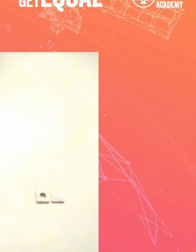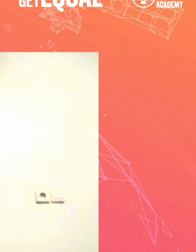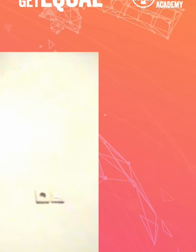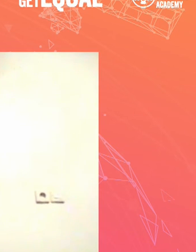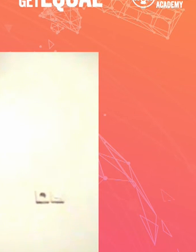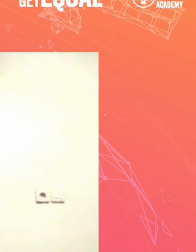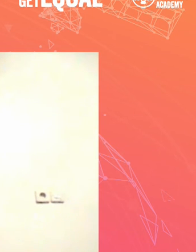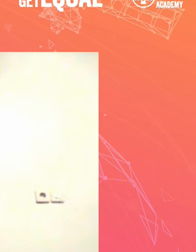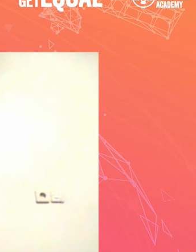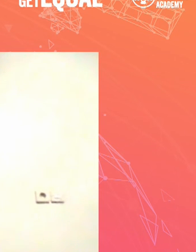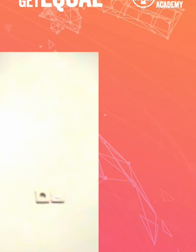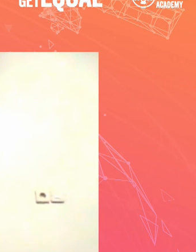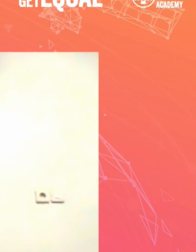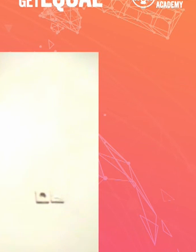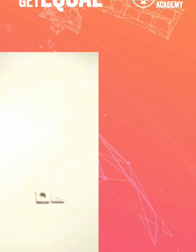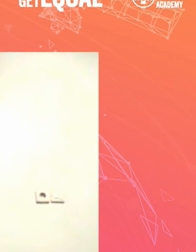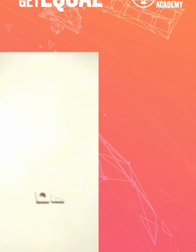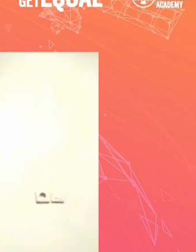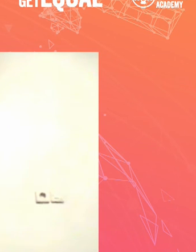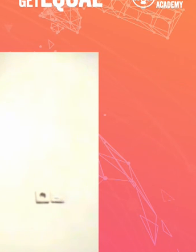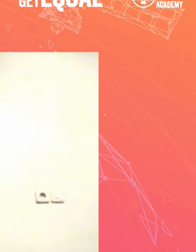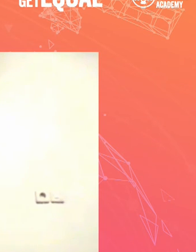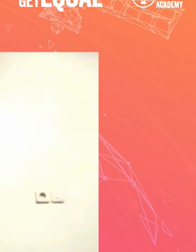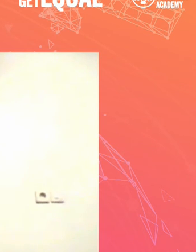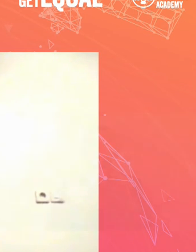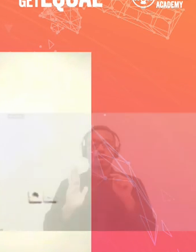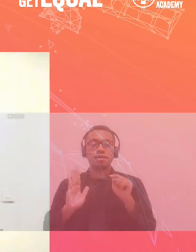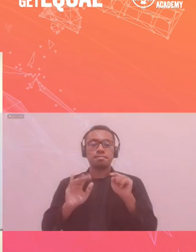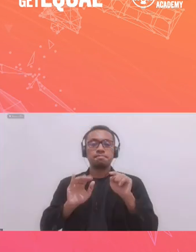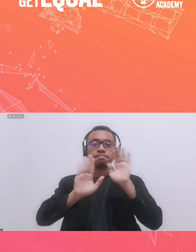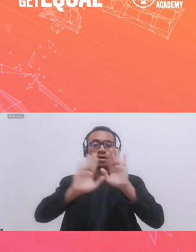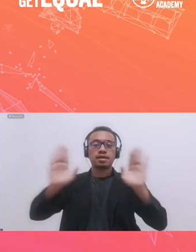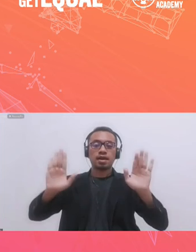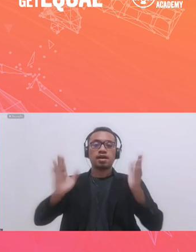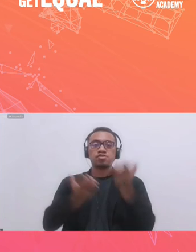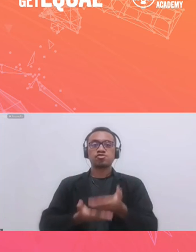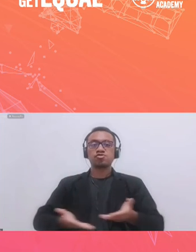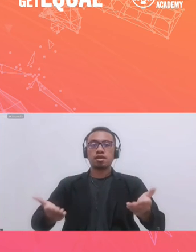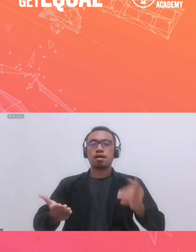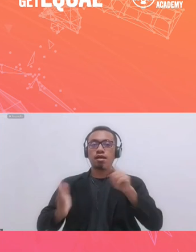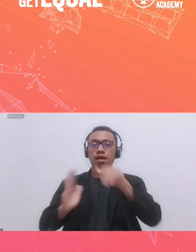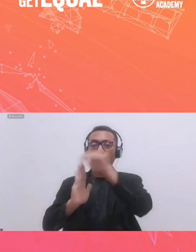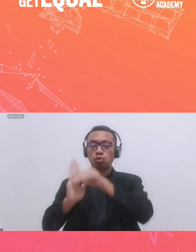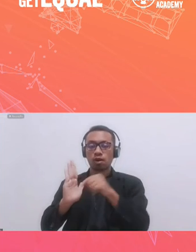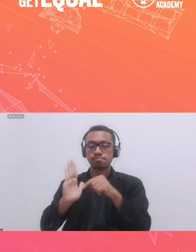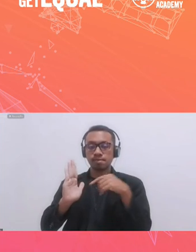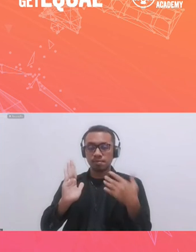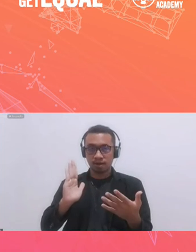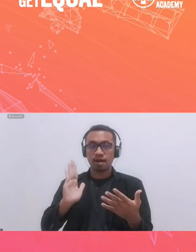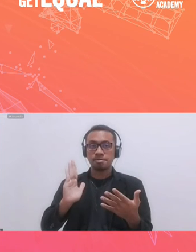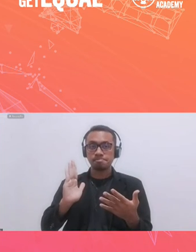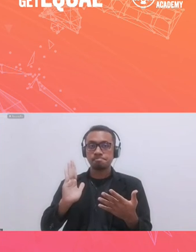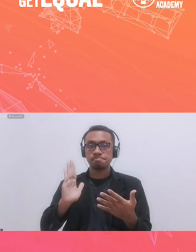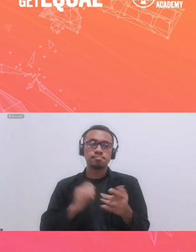konten-konten yang ada di dalam medianya. Nah, di sinilah juga media sosial kita berikan juga ketentuan bahwa mereka itu juga